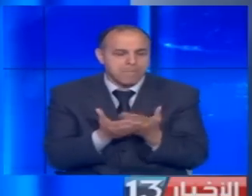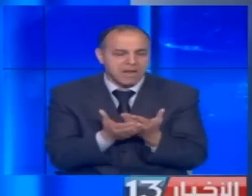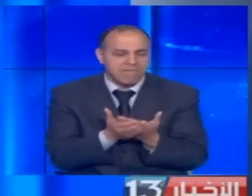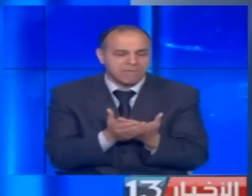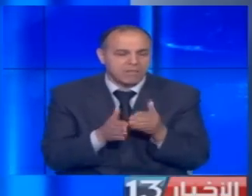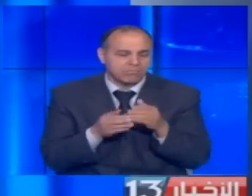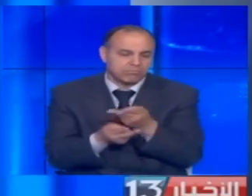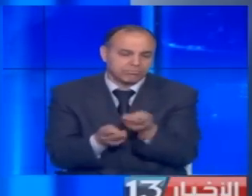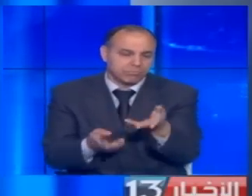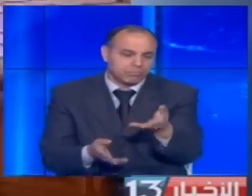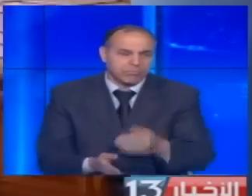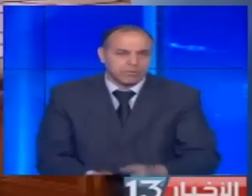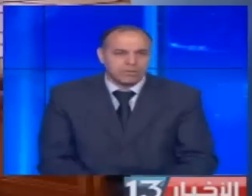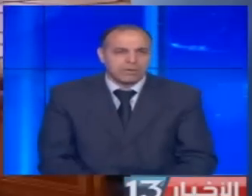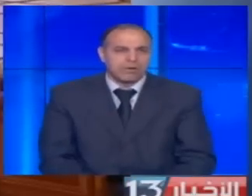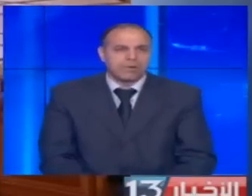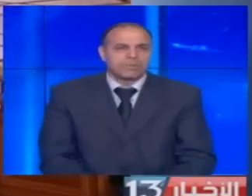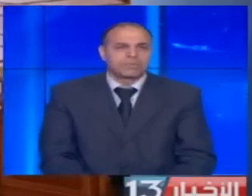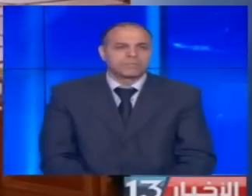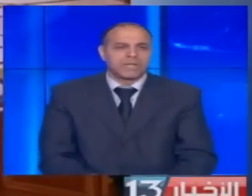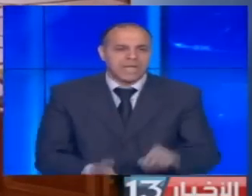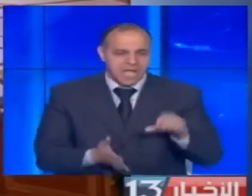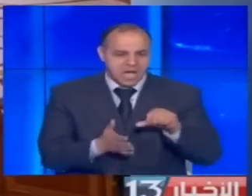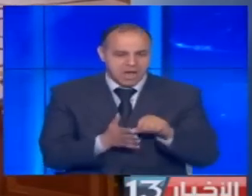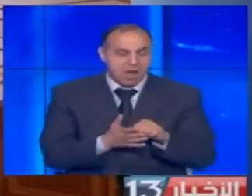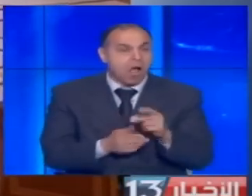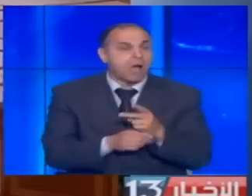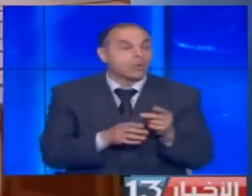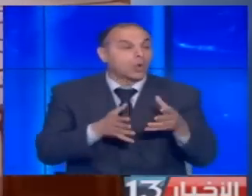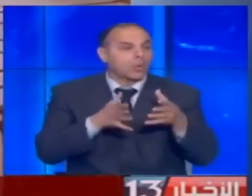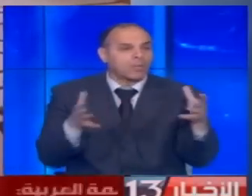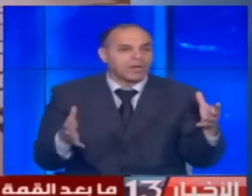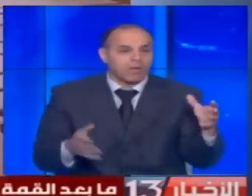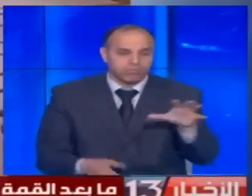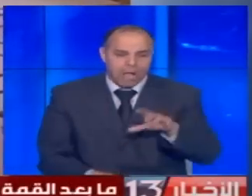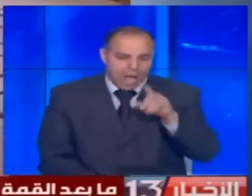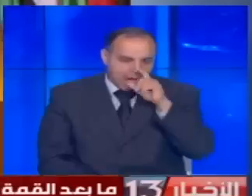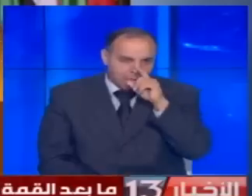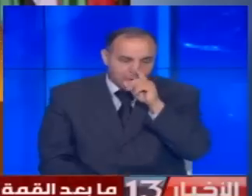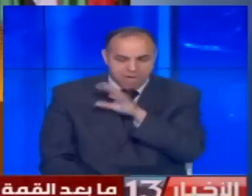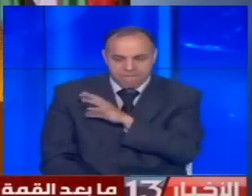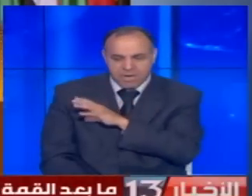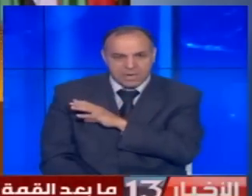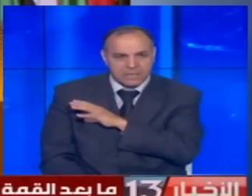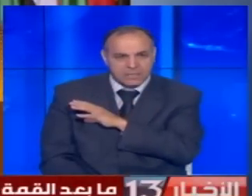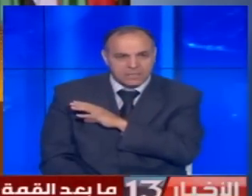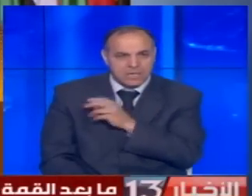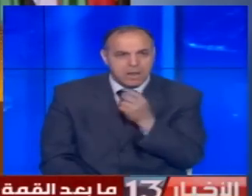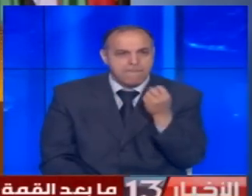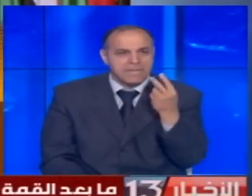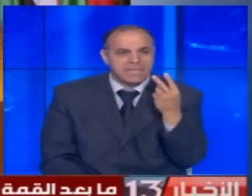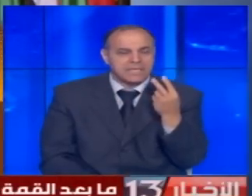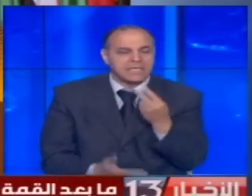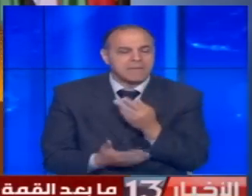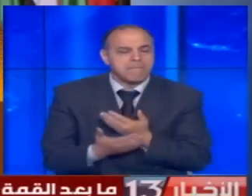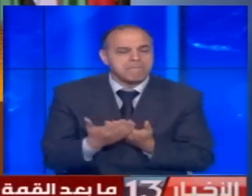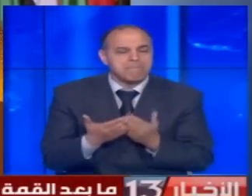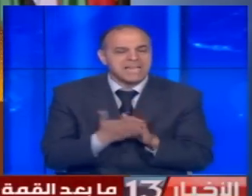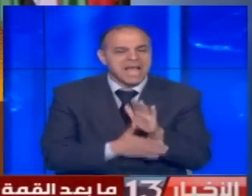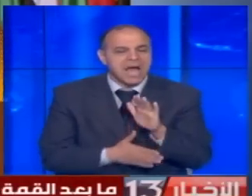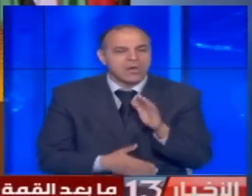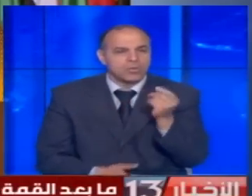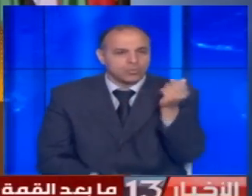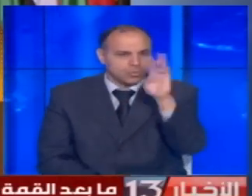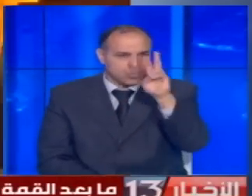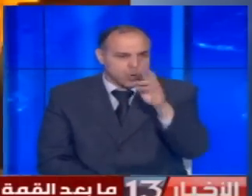المطروحه ايران هي الخطر الاكبر على المنطقه و لفلسطين مائتي مليون دولار ثلاثه ارباع مبلغ